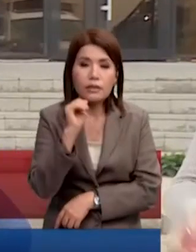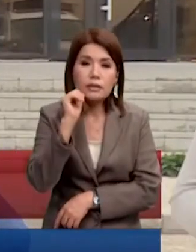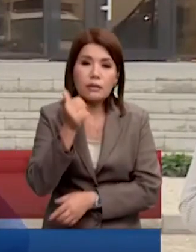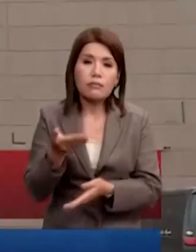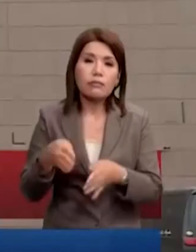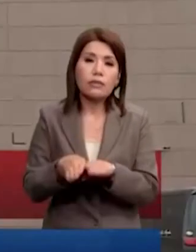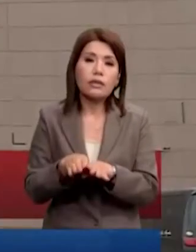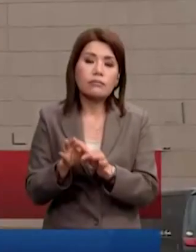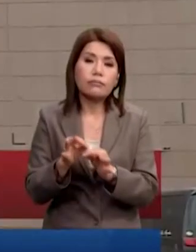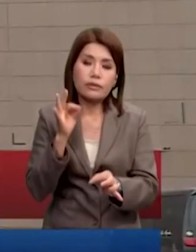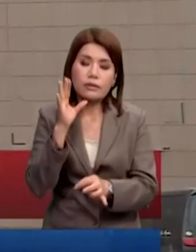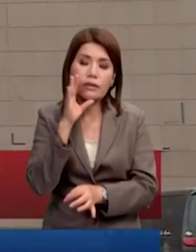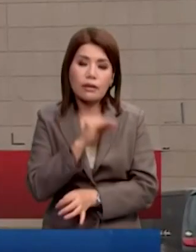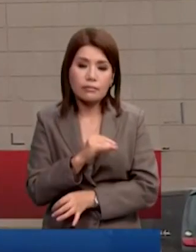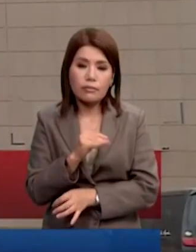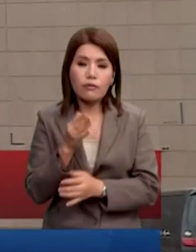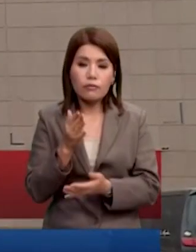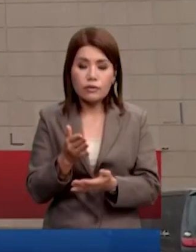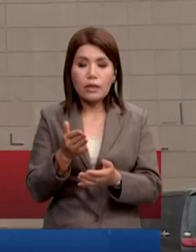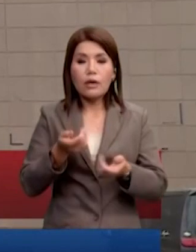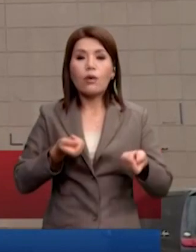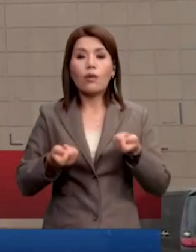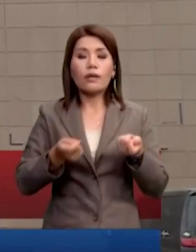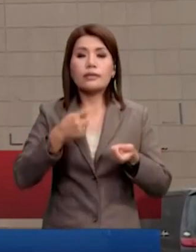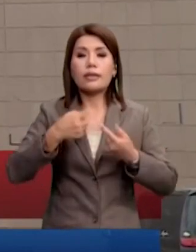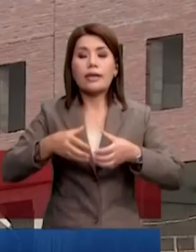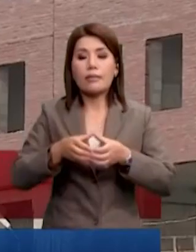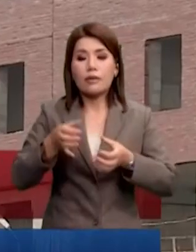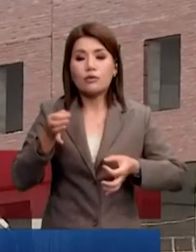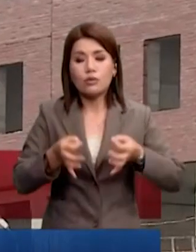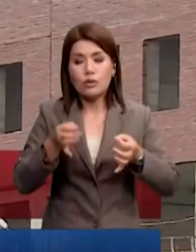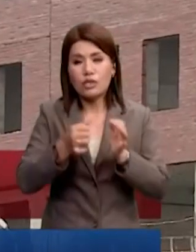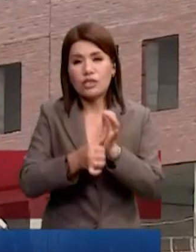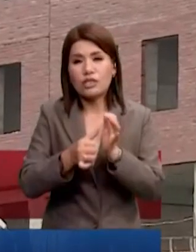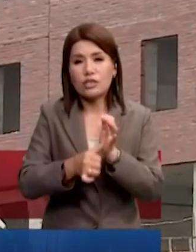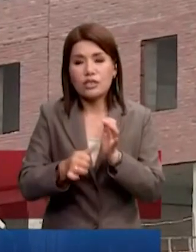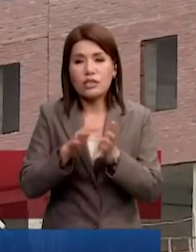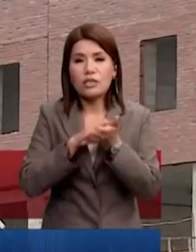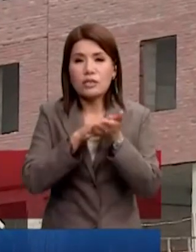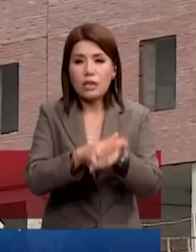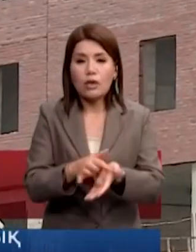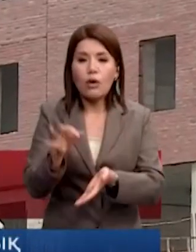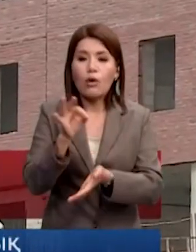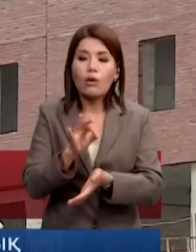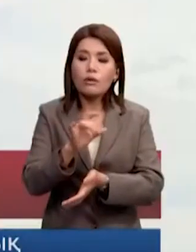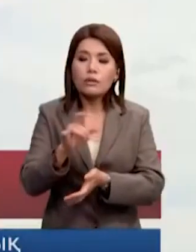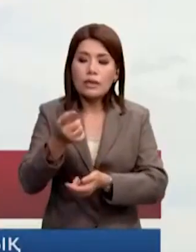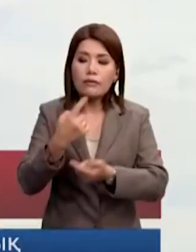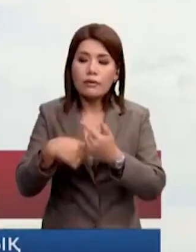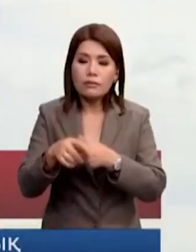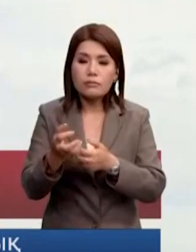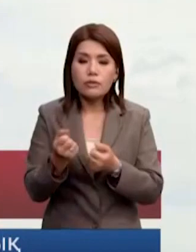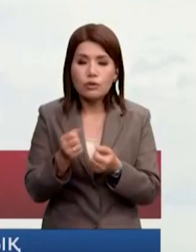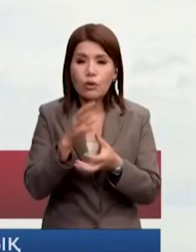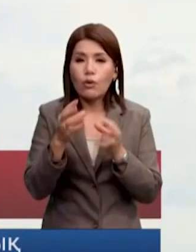все возвраты и все. По информации руководства компании, в суде сейчас находится порядка 60 заявлений от пайщиков о возврате денег.